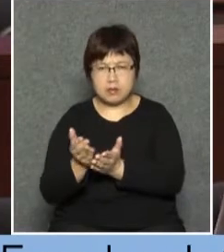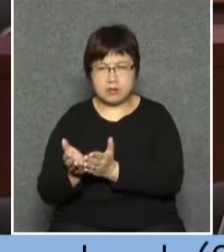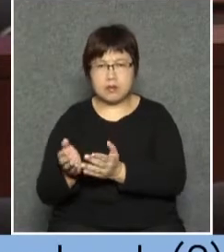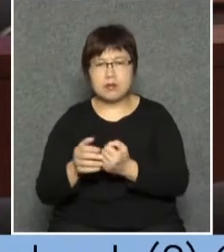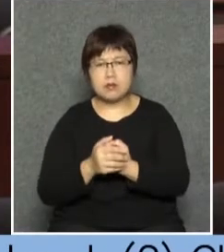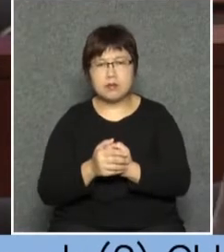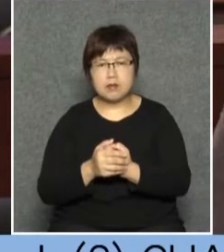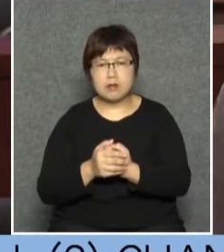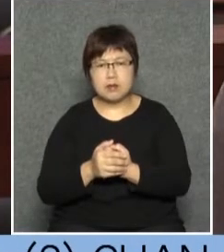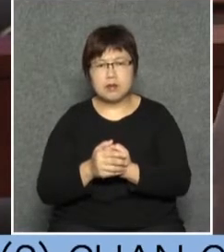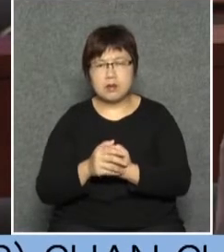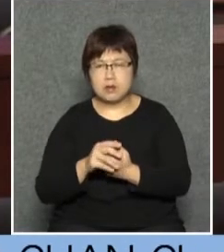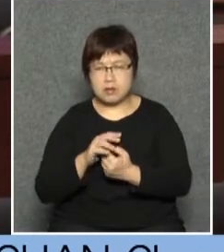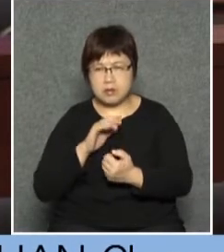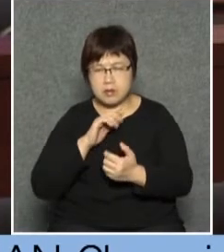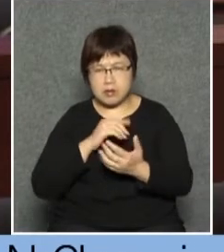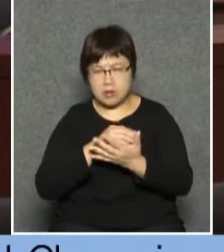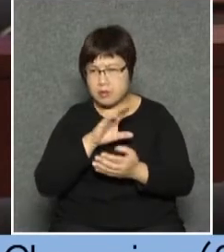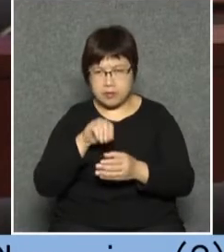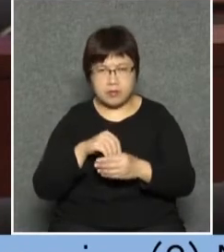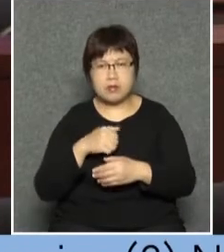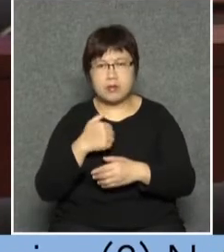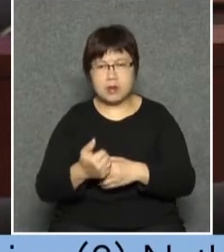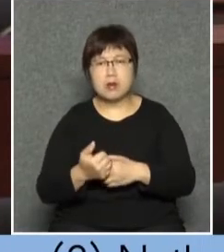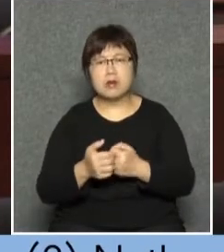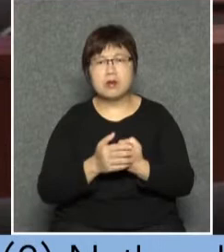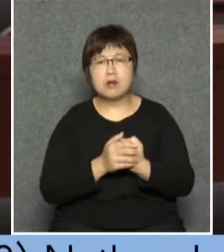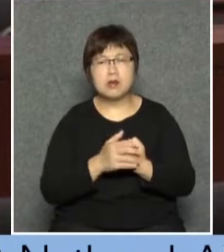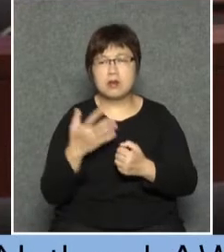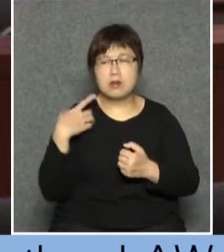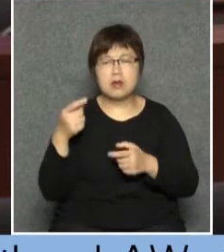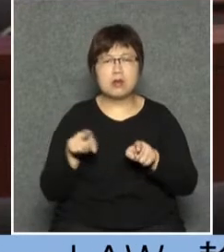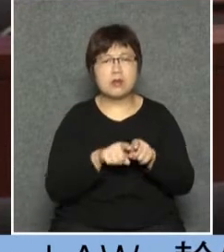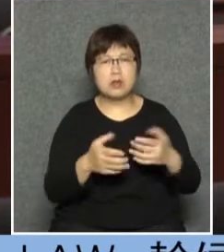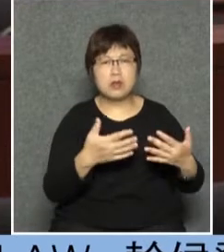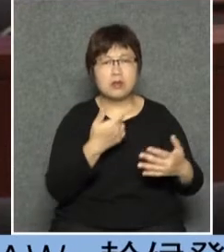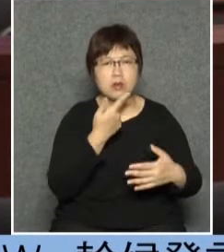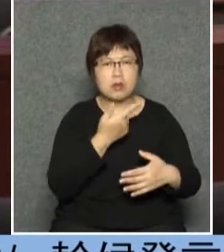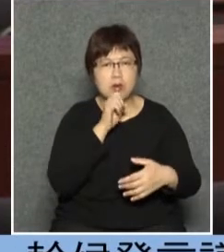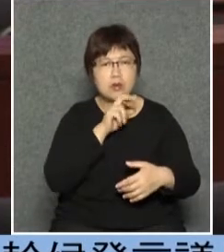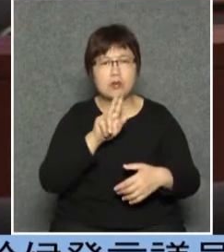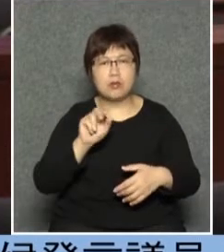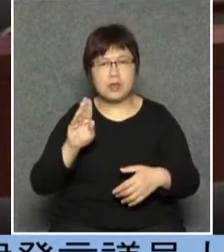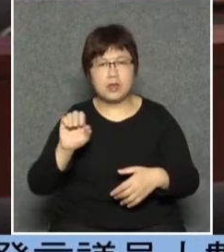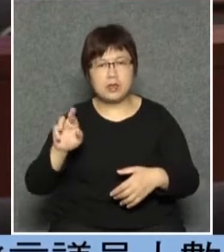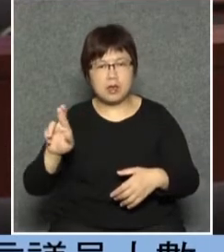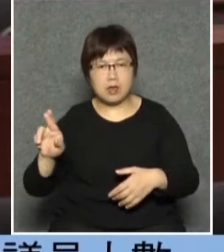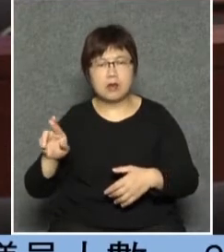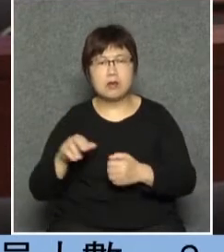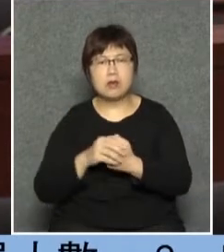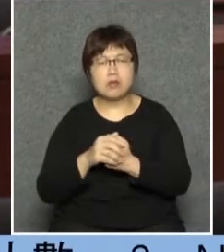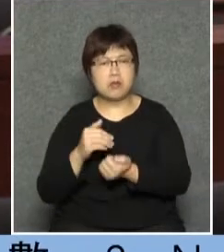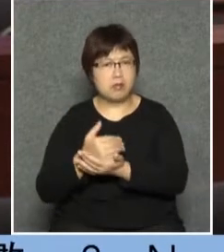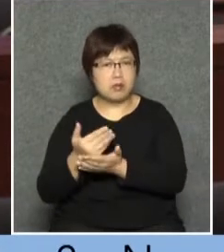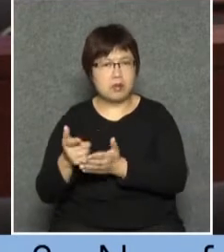方能有效。例如昨天都有很多同事提過，譬如 Uber、GoWeBuy 这些都是